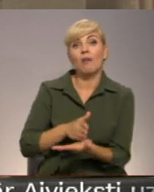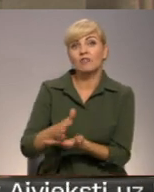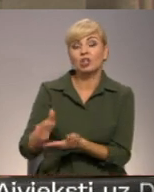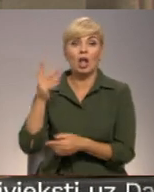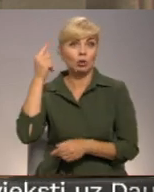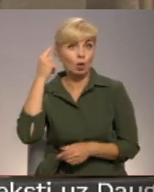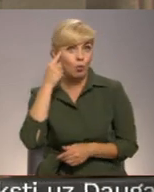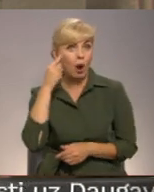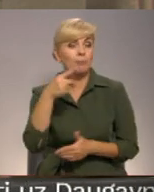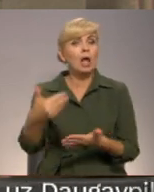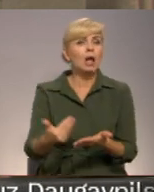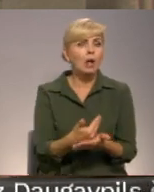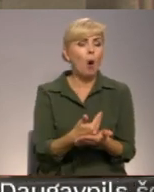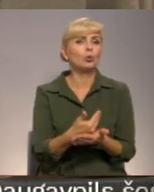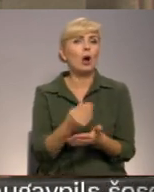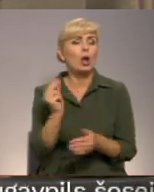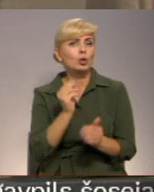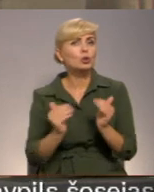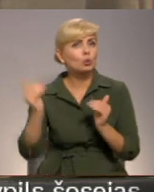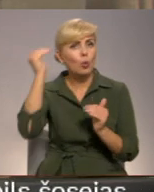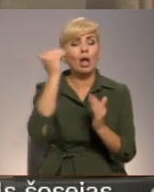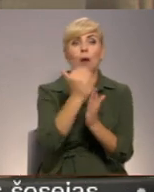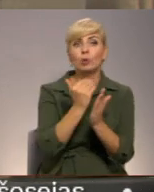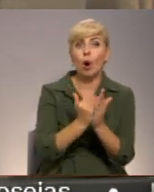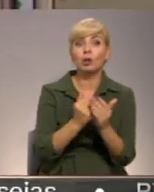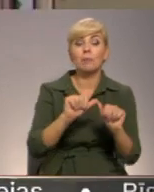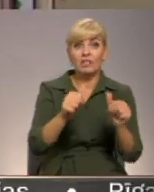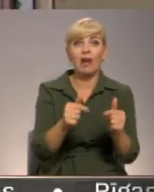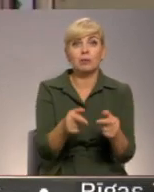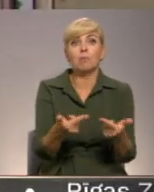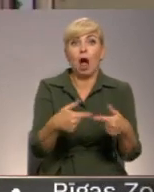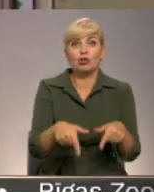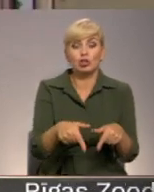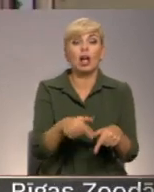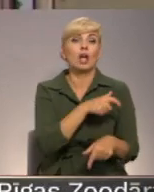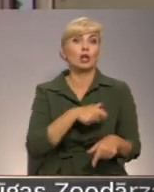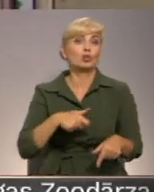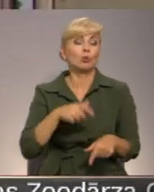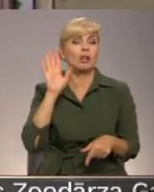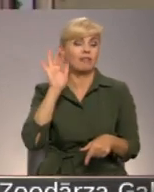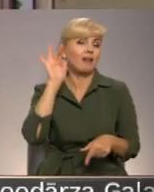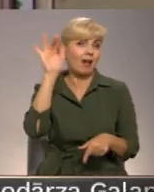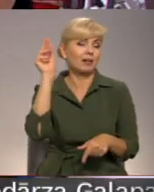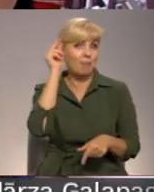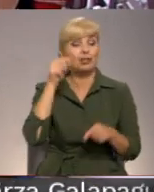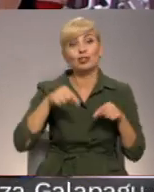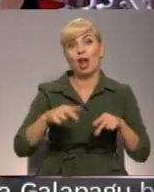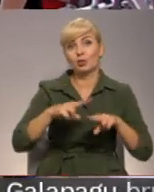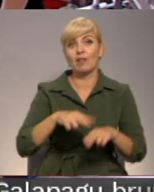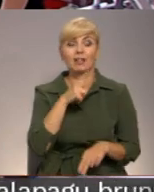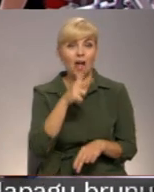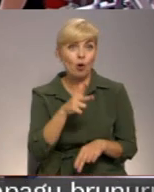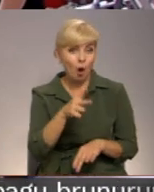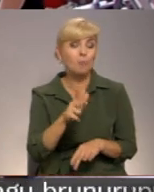domāt par šī jaunu studiju programmu izveidi, kas arī pašais notiek. Šie studenti varētu mācīties arī tālāk šeit uz vietas Daugavpilī.